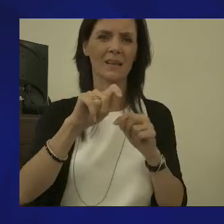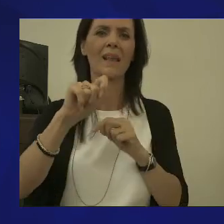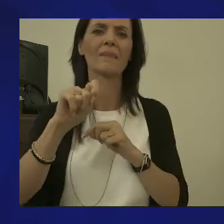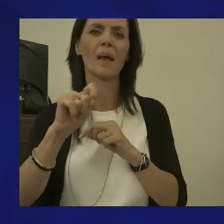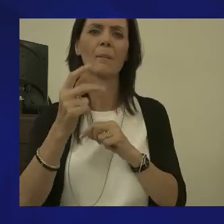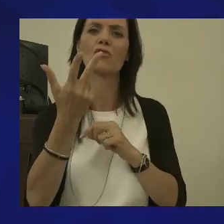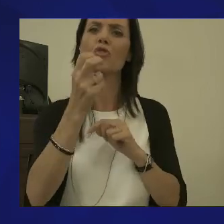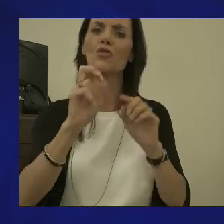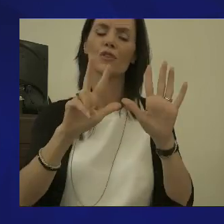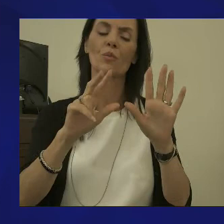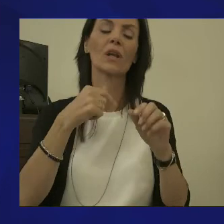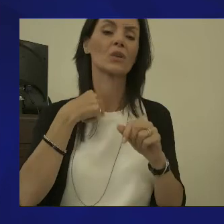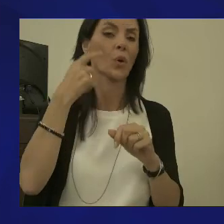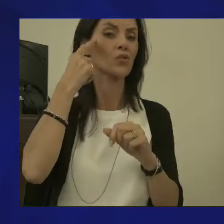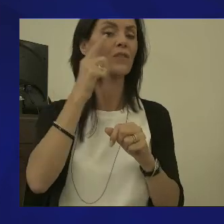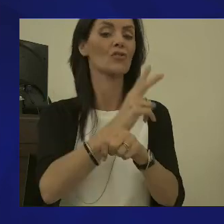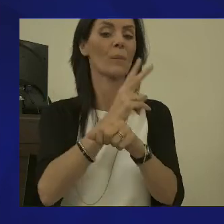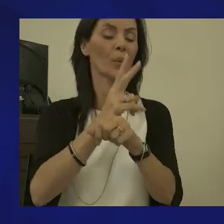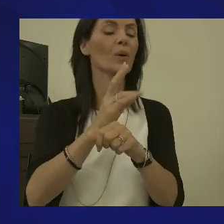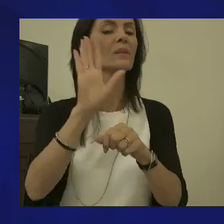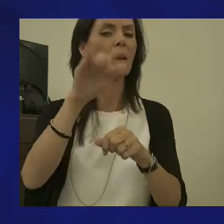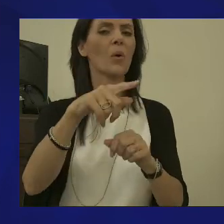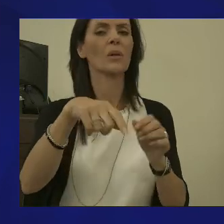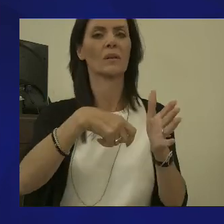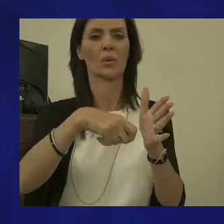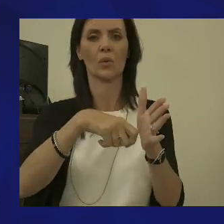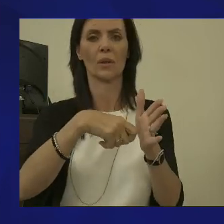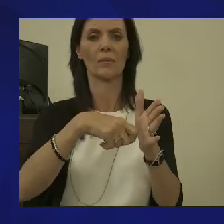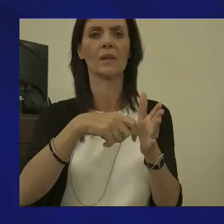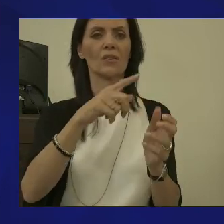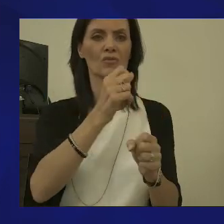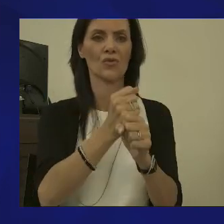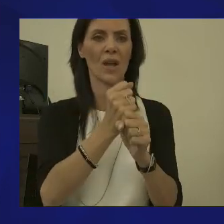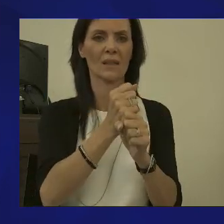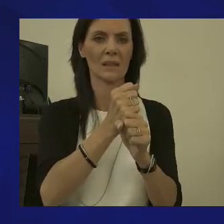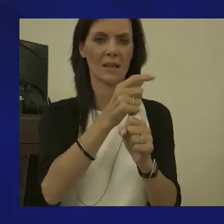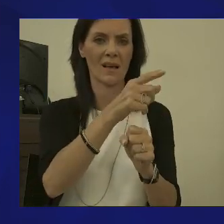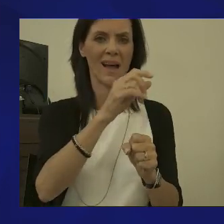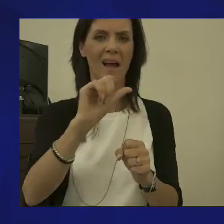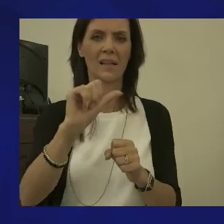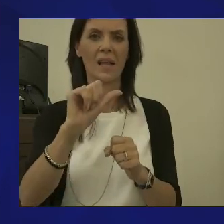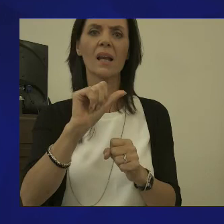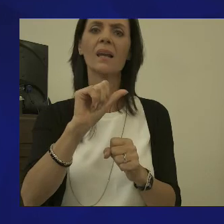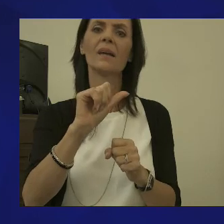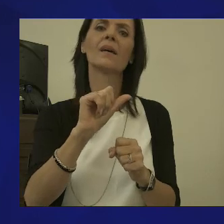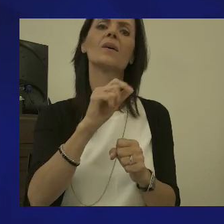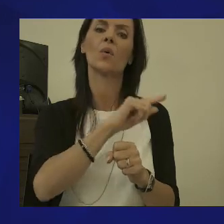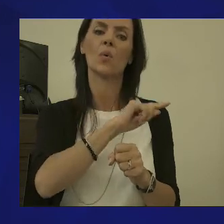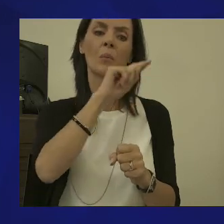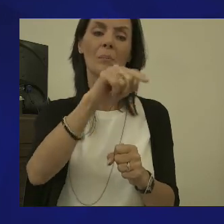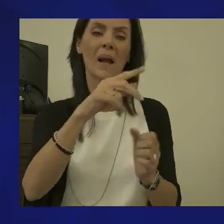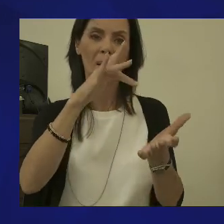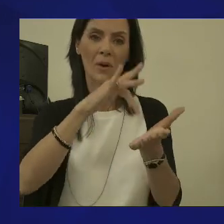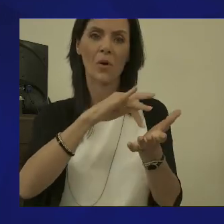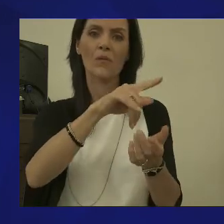38. אני חושבת, עינת, שהפרויקט הזה, למרות התיקונים שערך אריאל, ובאמת יאמר לזכותו שכשהוא הגיע למקום, הוא